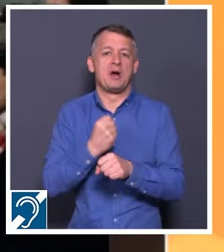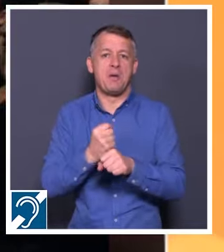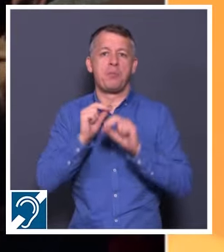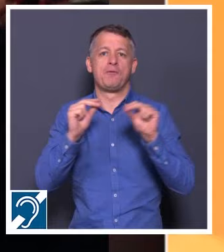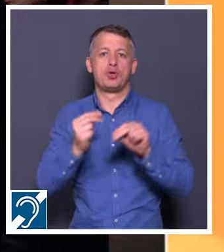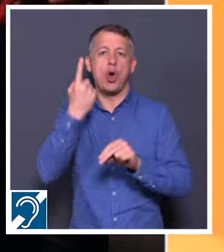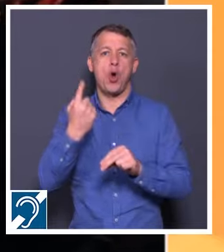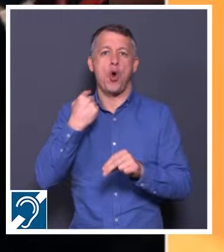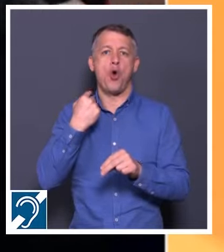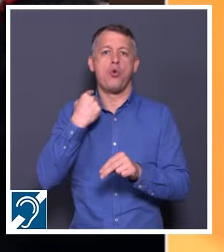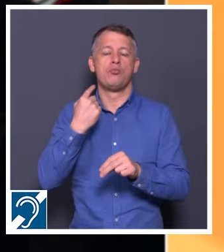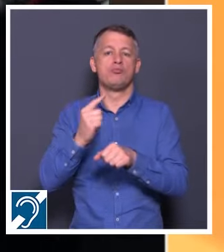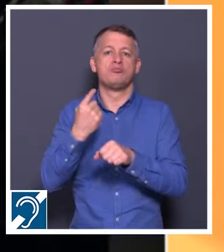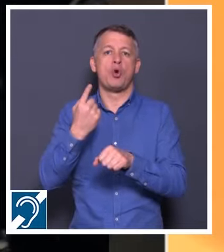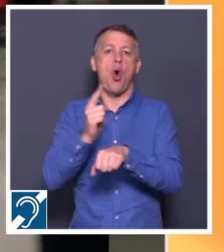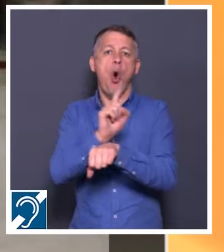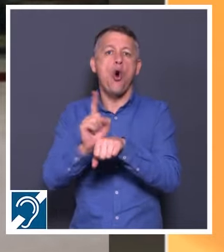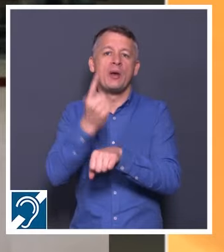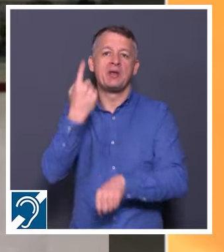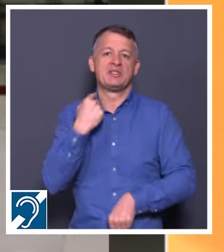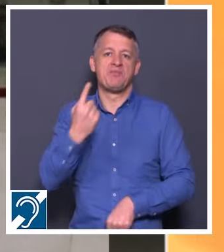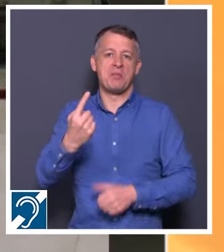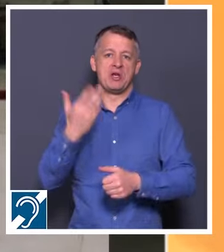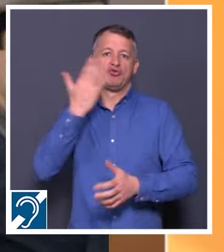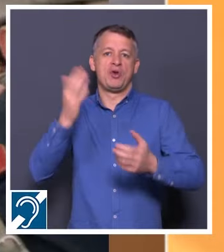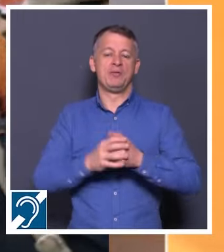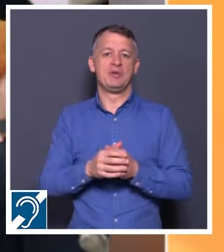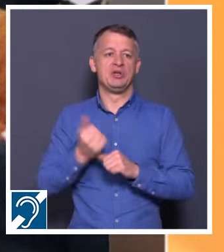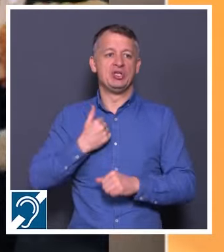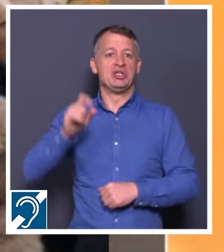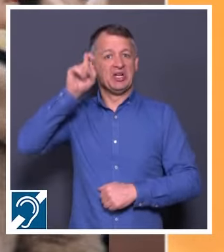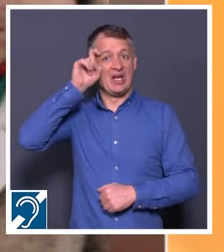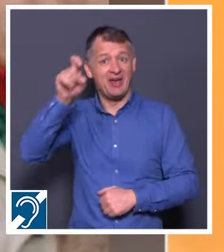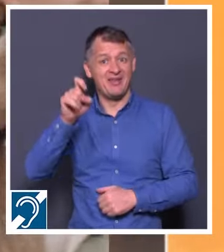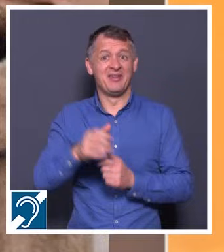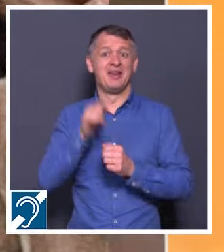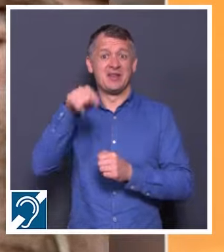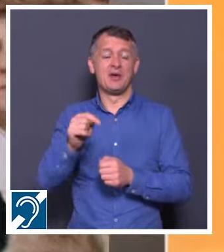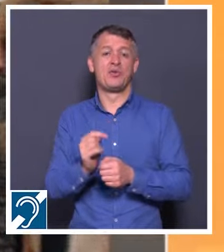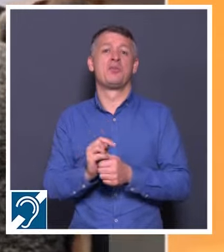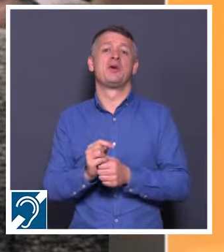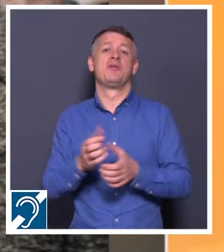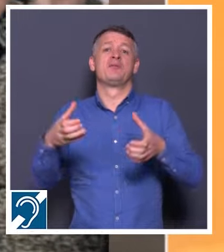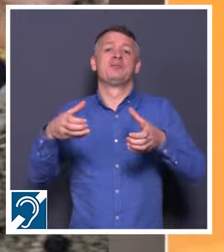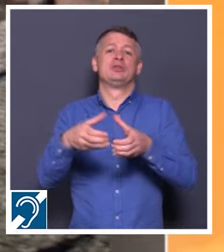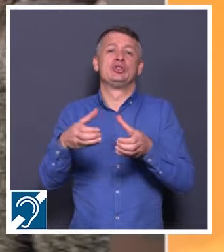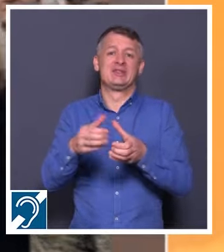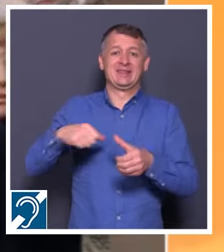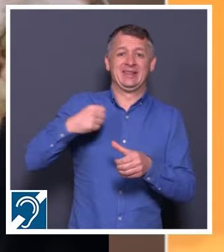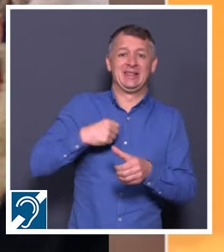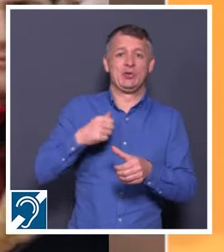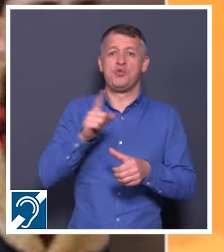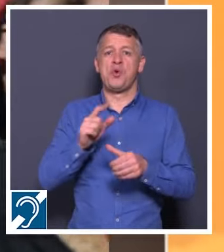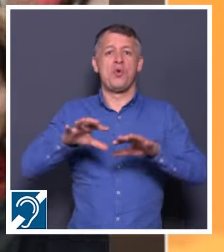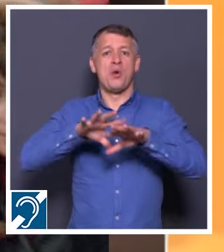întreb. Și cred că este și generația care n-a mai apucat să trăiască cu bunicii. Structura